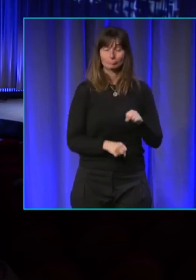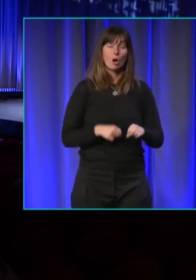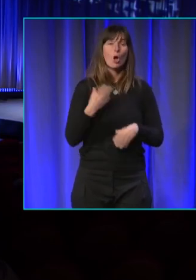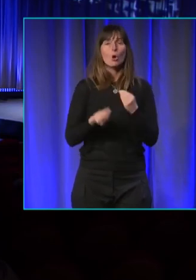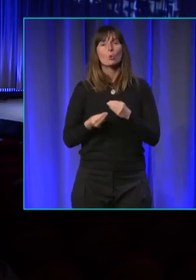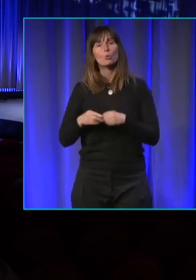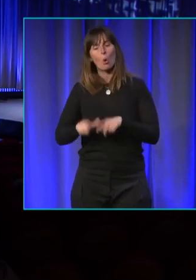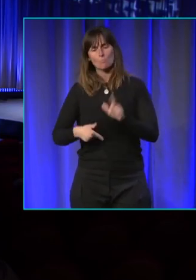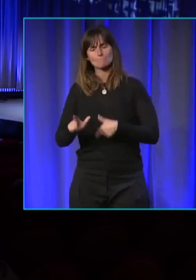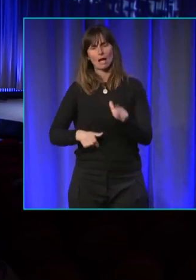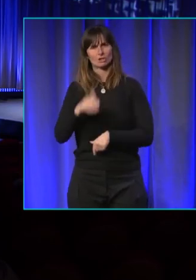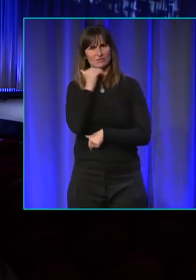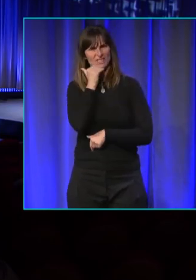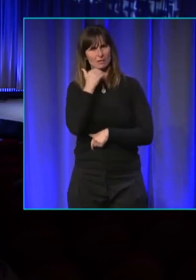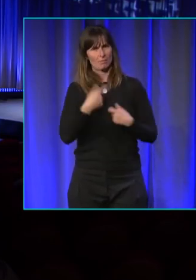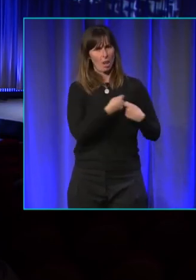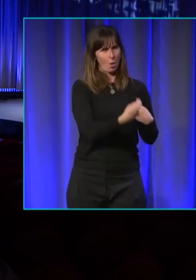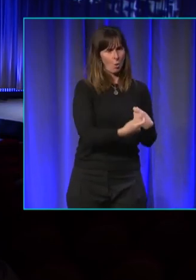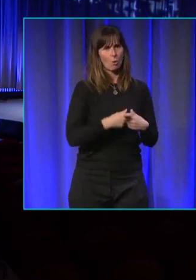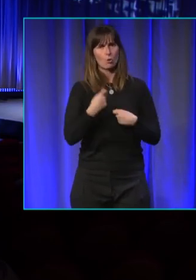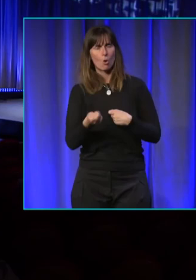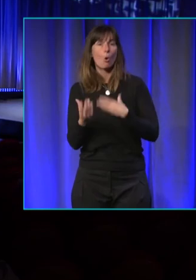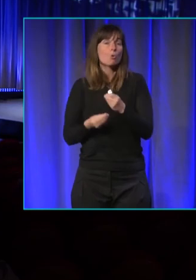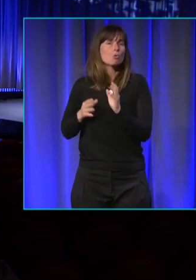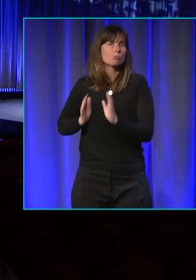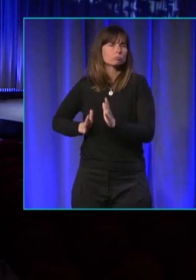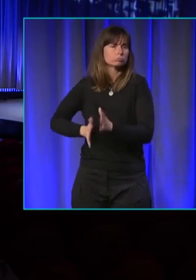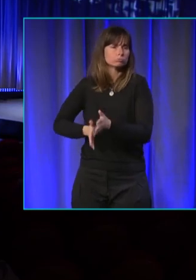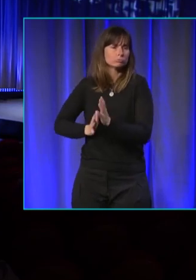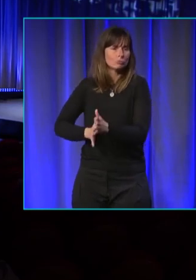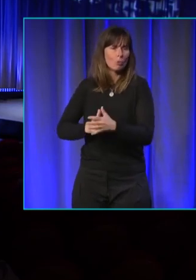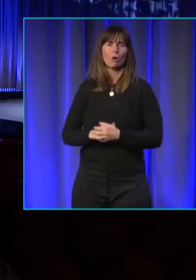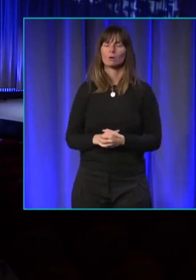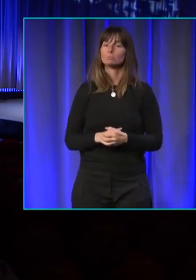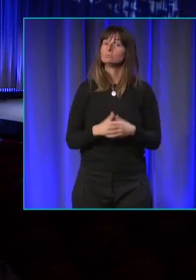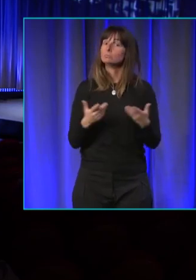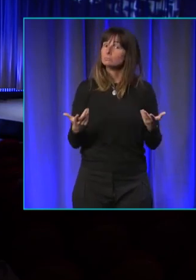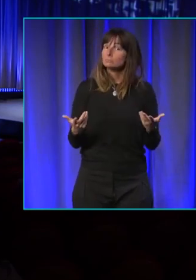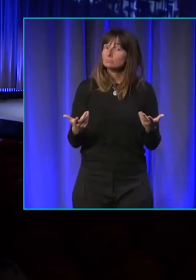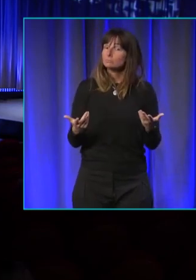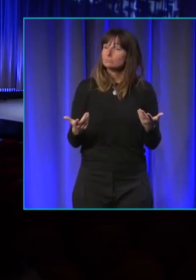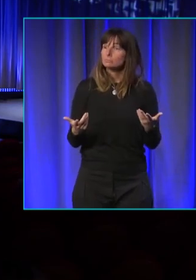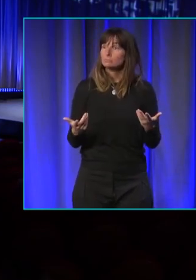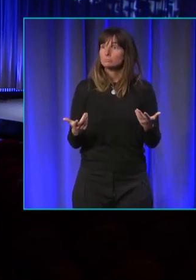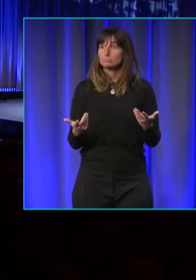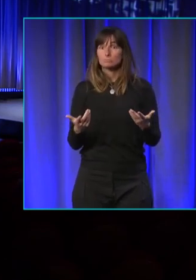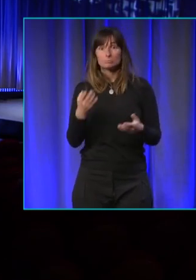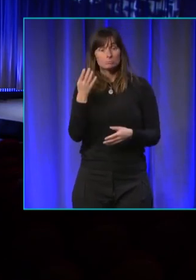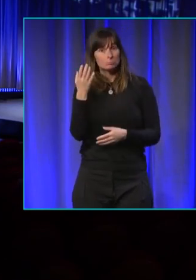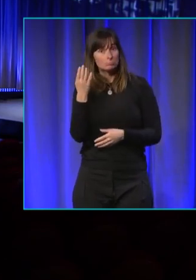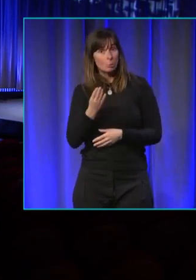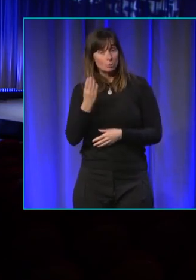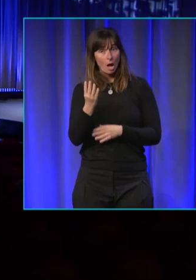vite assez longtemps, ou qu'on court, est-ce qu'il y a des alimentations à